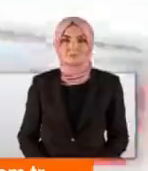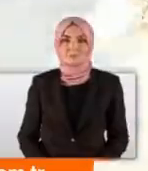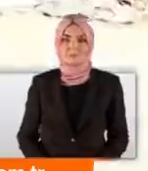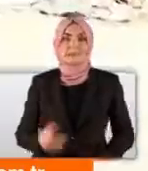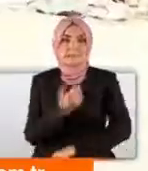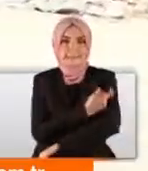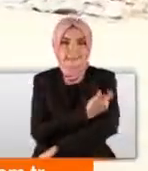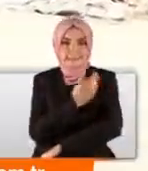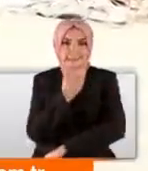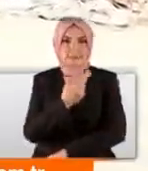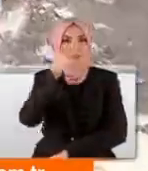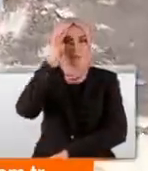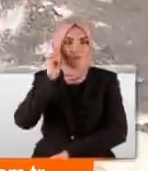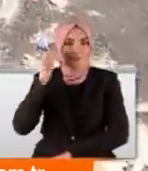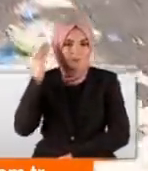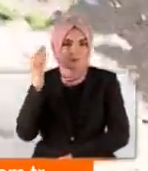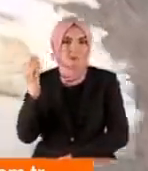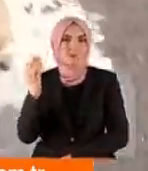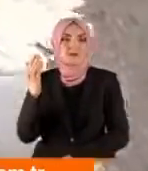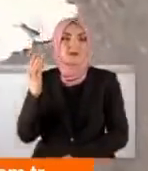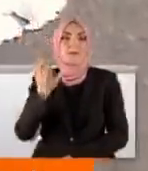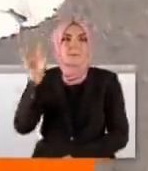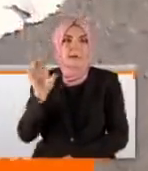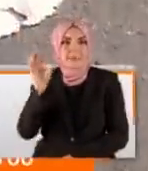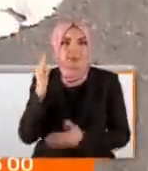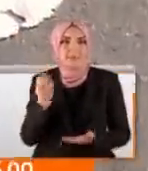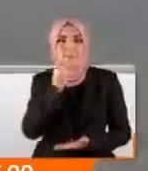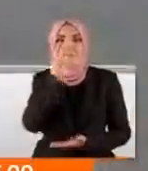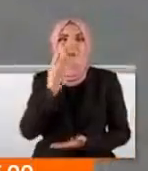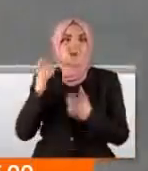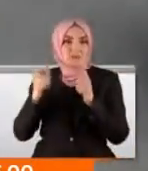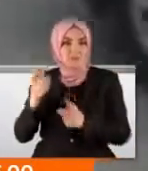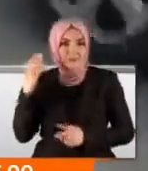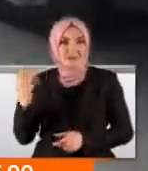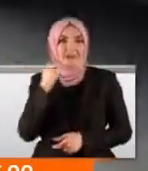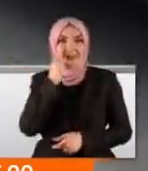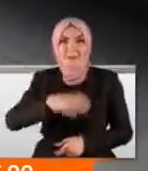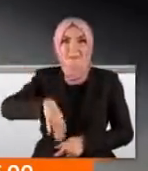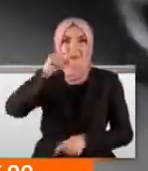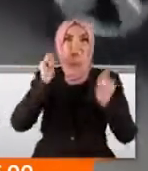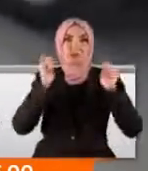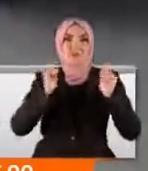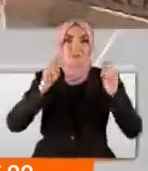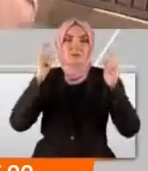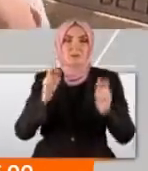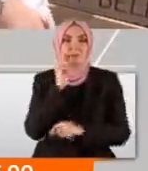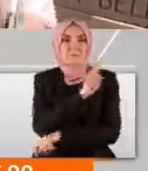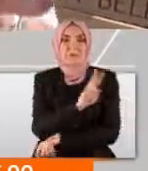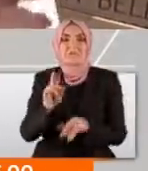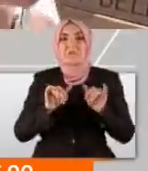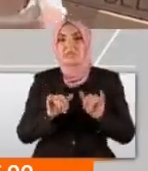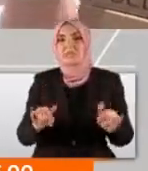Kızılay, Tunalı Hilmi, Kavaklıdere, Maltepe, Bahçeli Evler. Kısacası Ankara'nın kalbi Çankaya'da manzara yine aynıydı. İyi